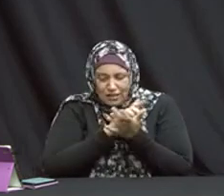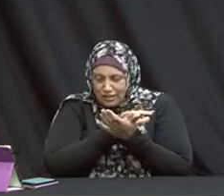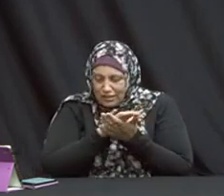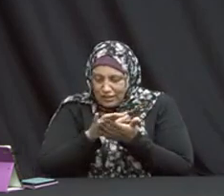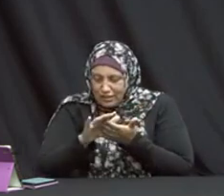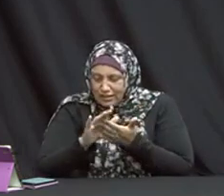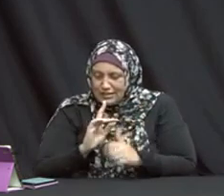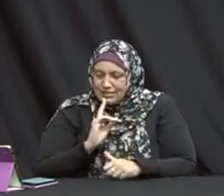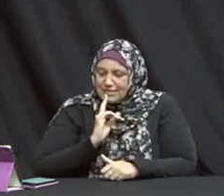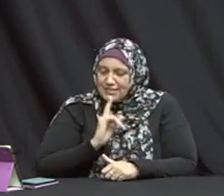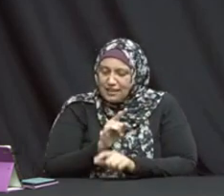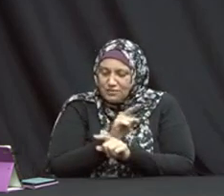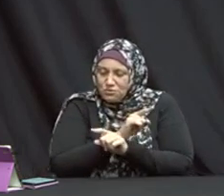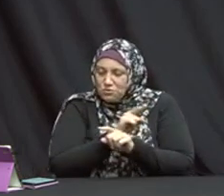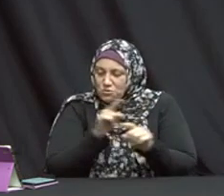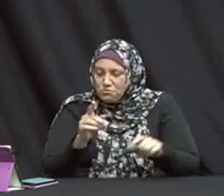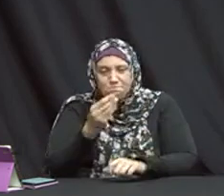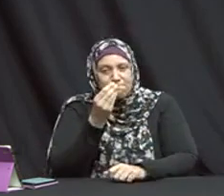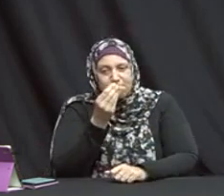الله ناقة